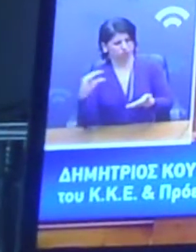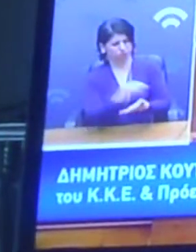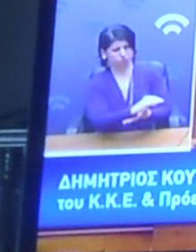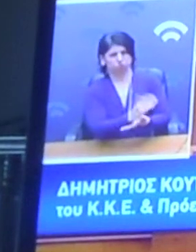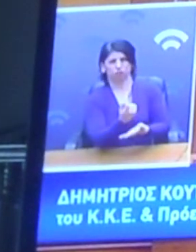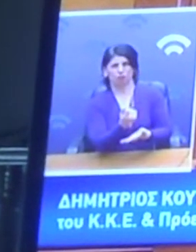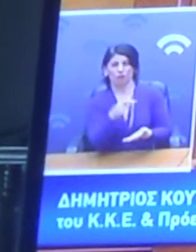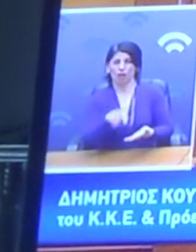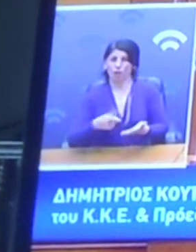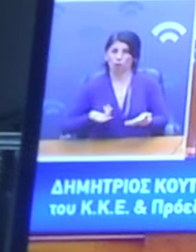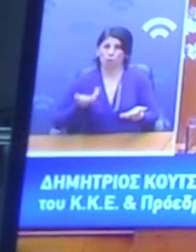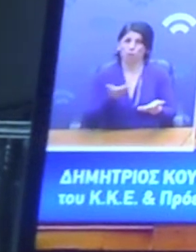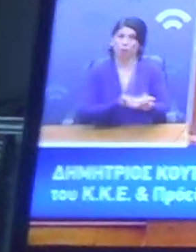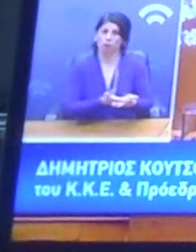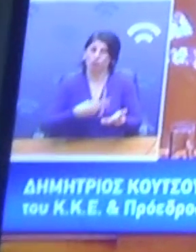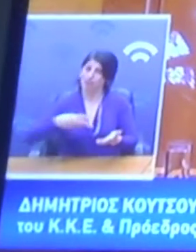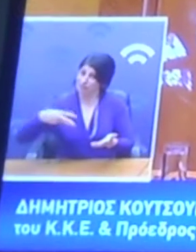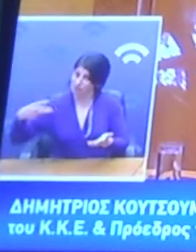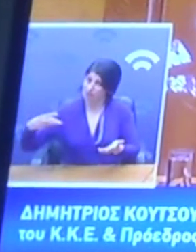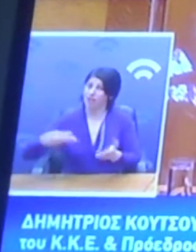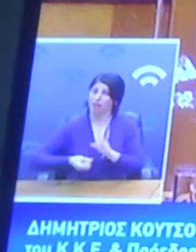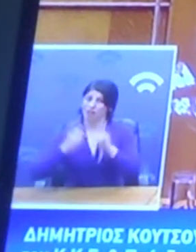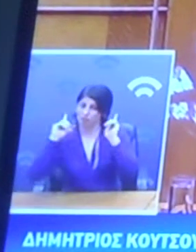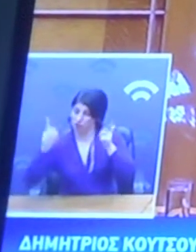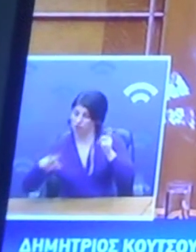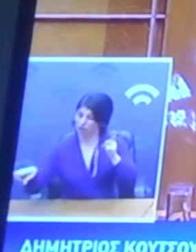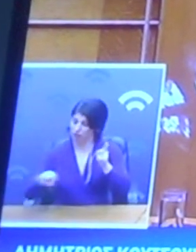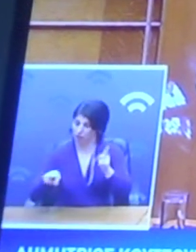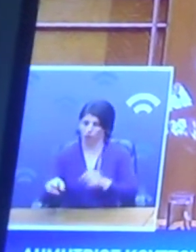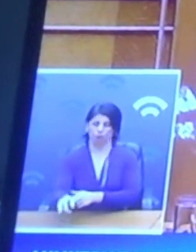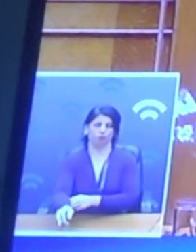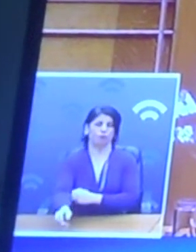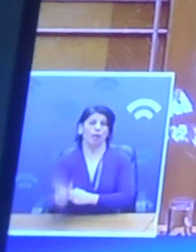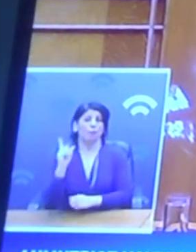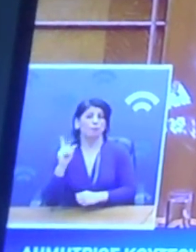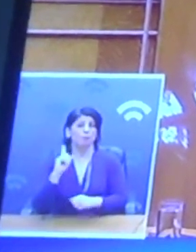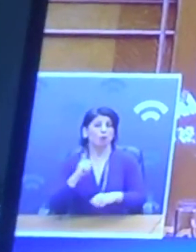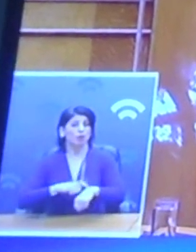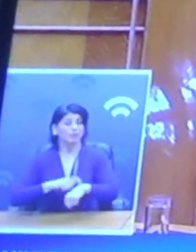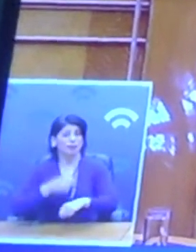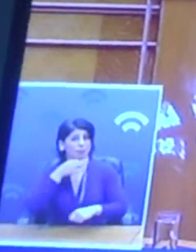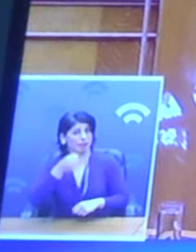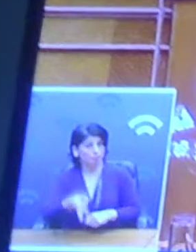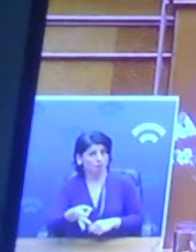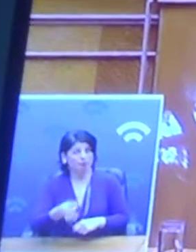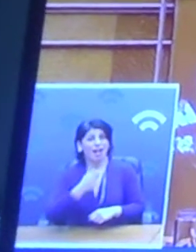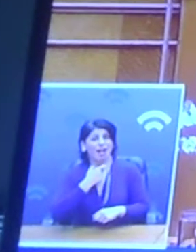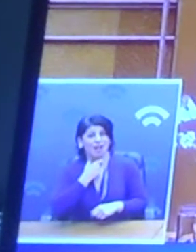τελευταίσουν. Εγώ λίγο θέλω. Και εγώ λίγο. Έχουμε και το κάτσε να πούμε τώρα.